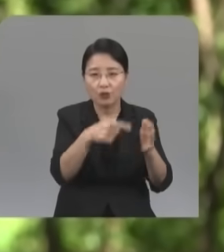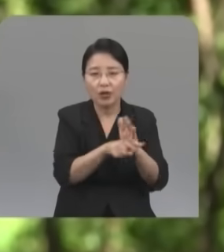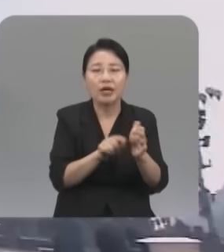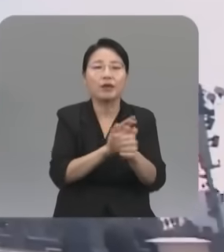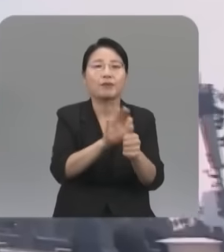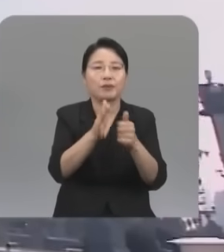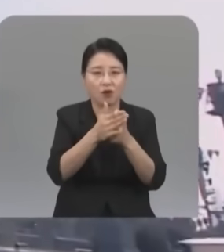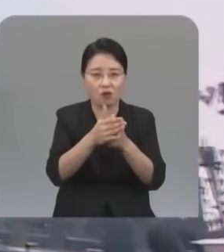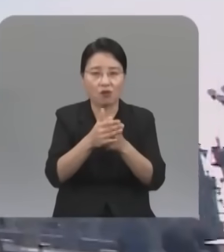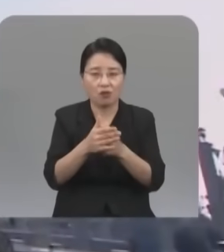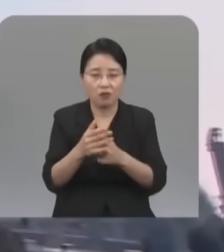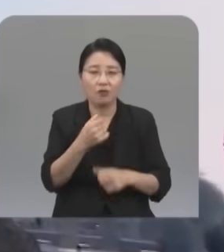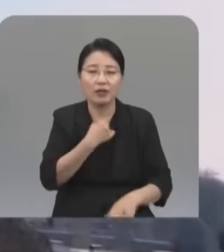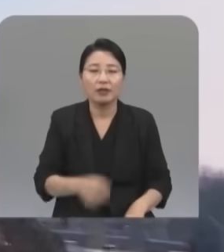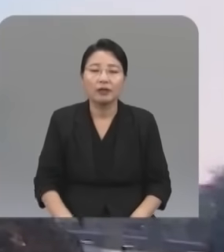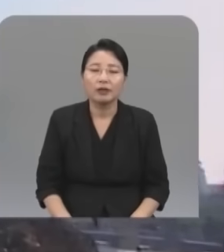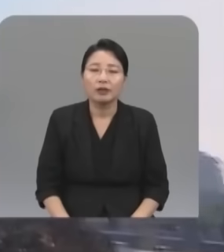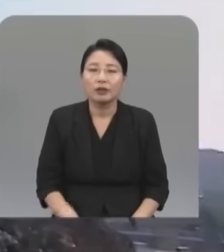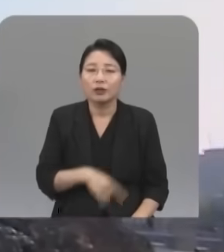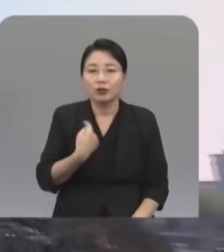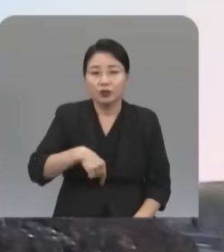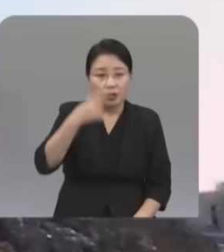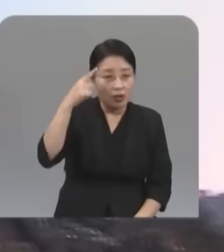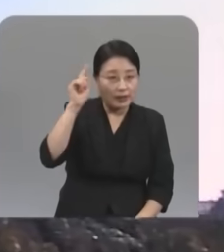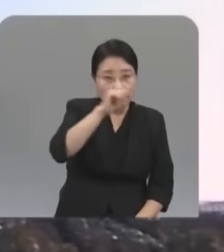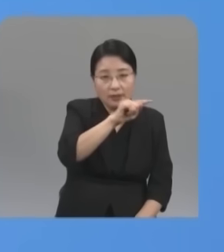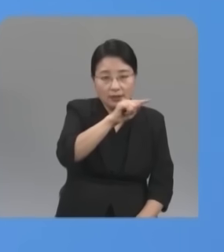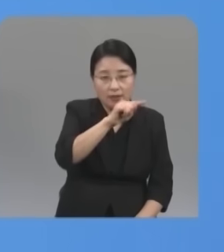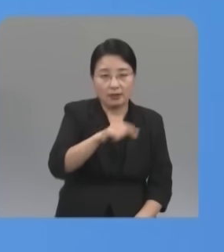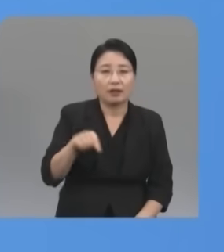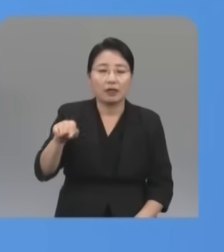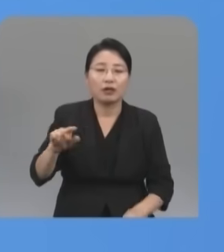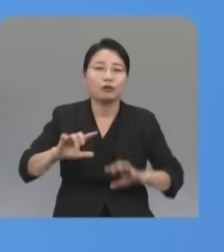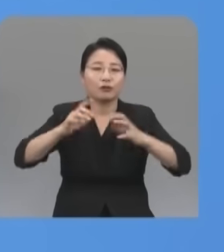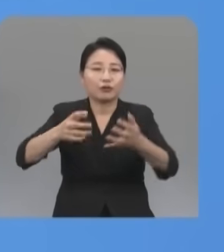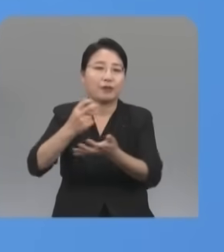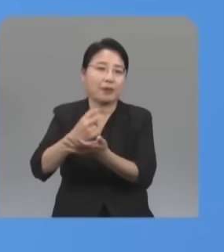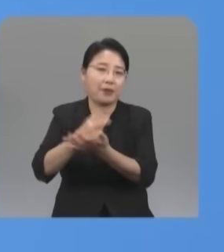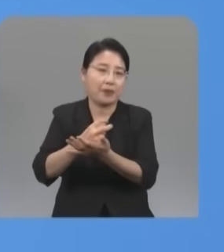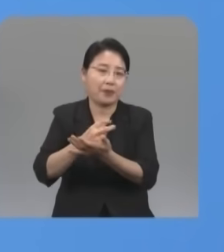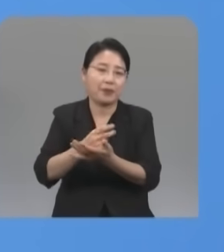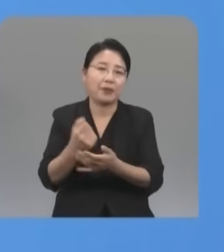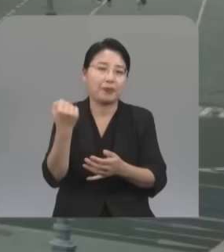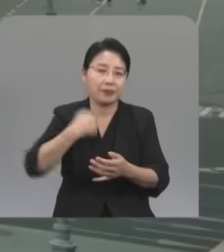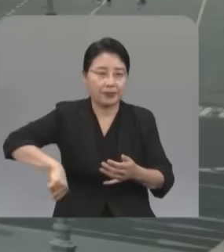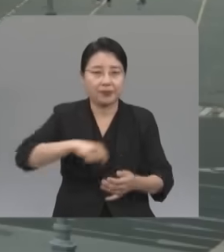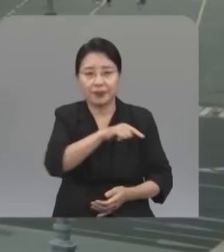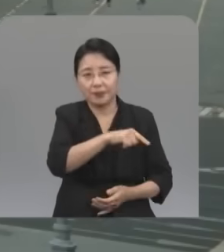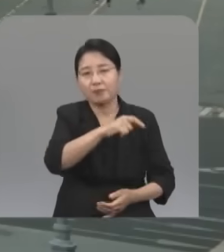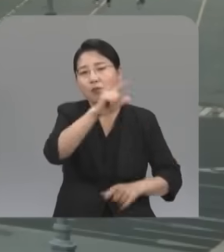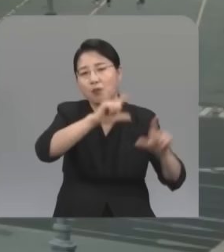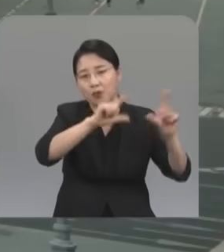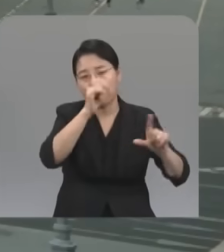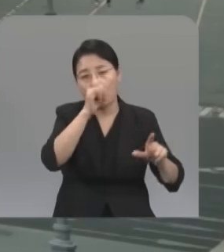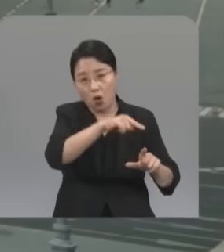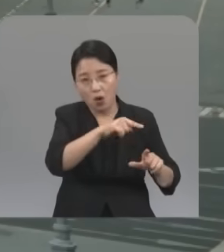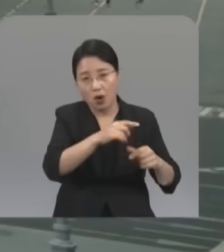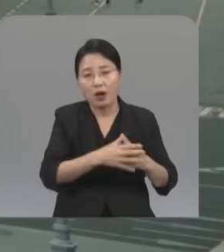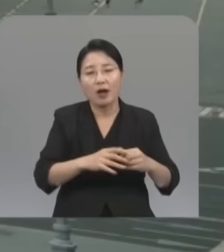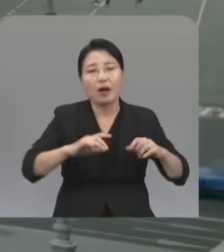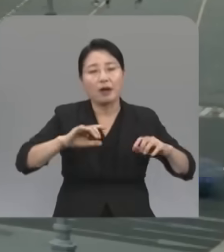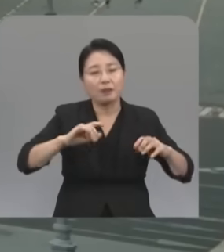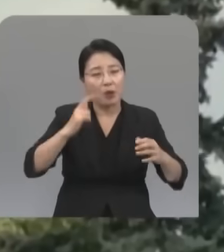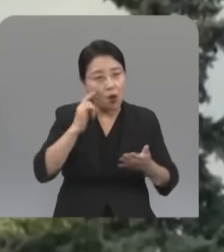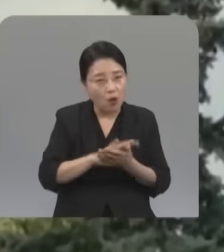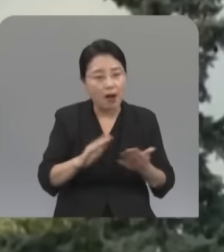하였습니다. 반면 중국과 러시아는 이 같은 국제규범에 부합하지 않는 행동으로 역내 평화와